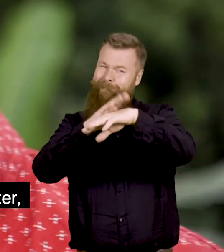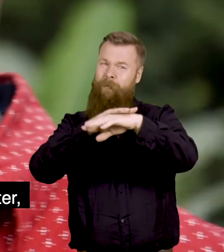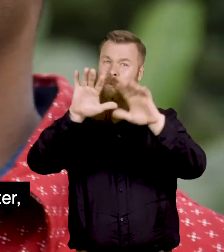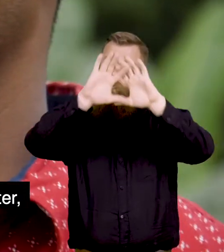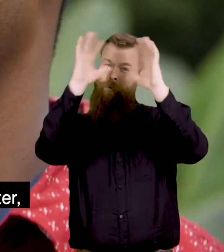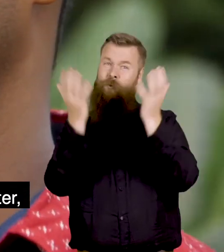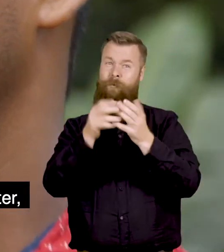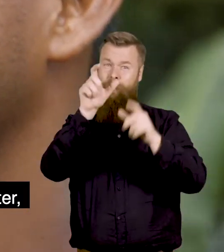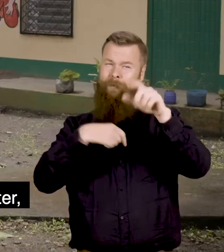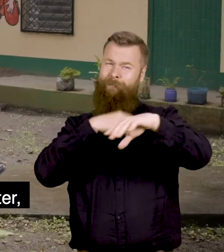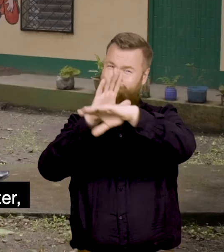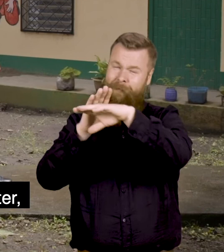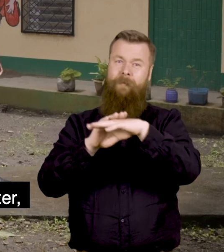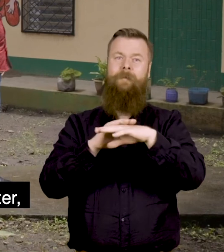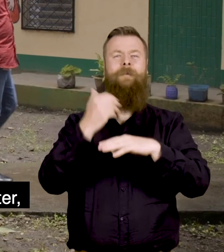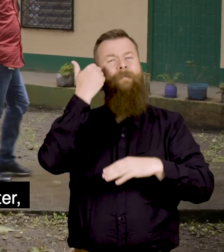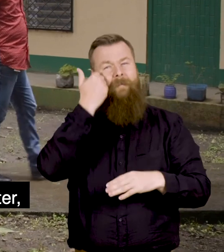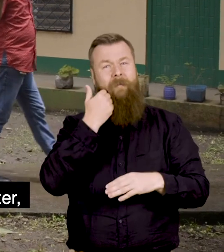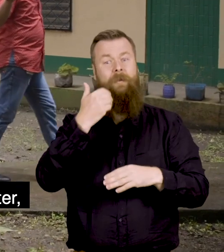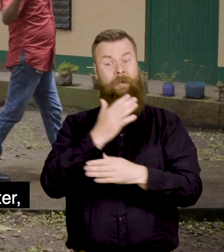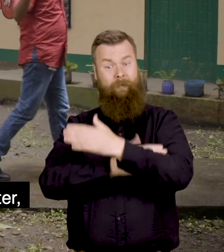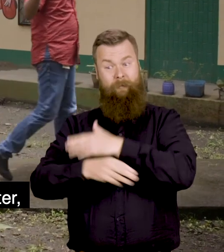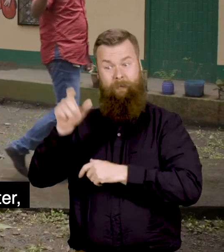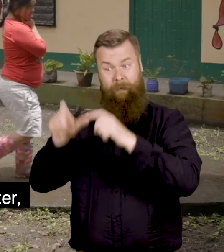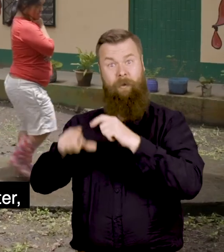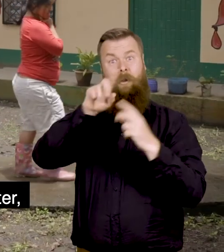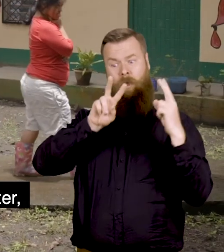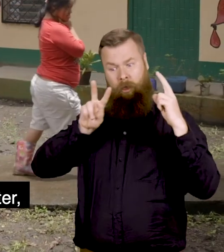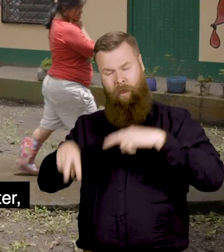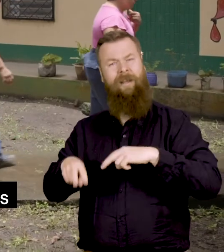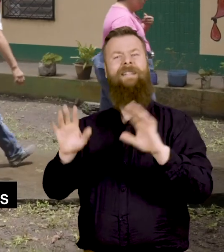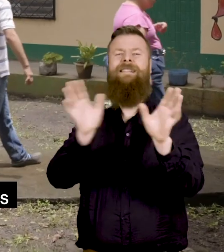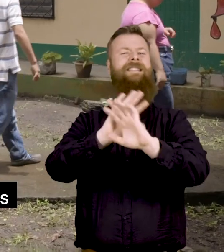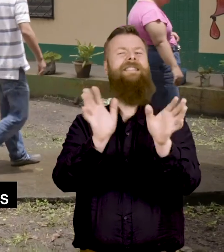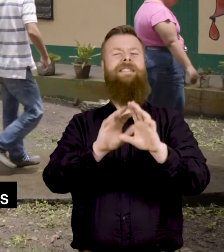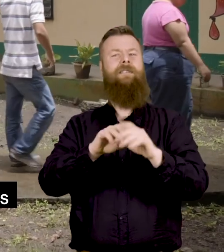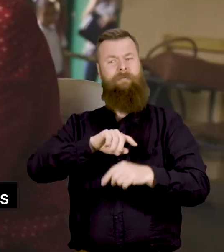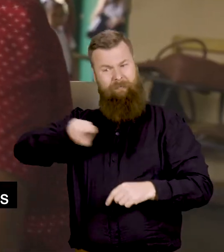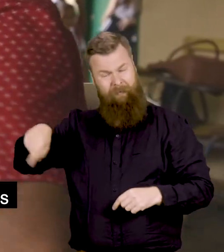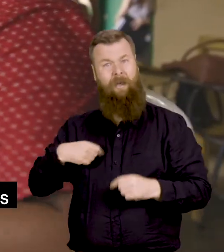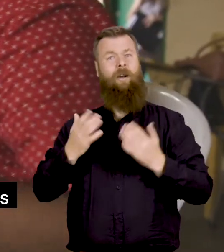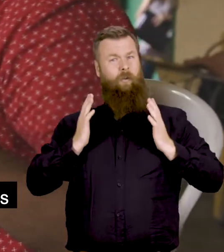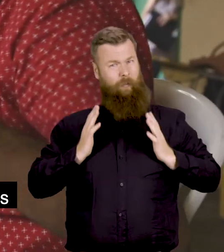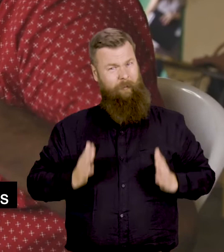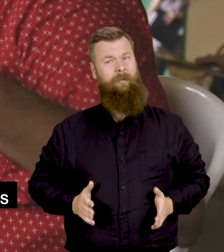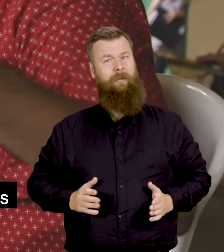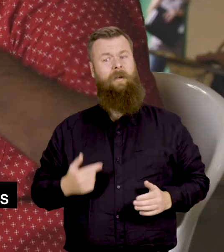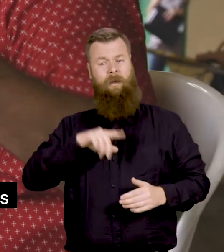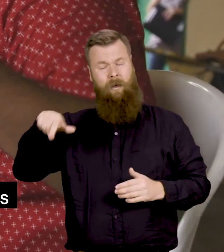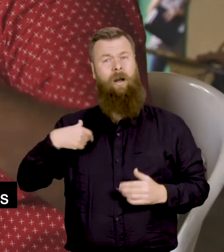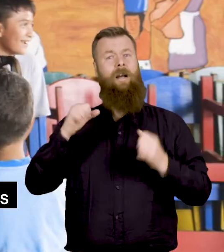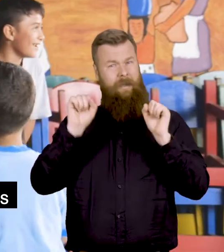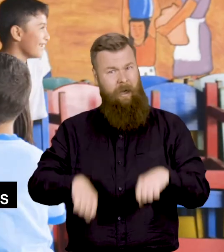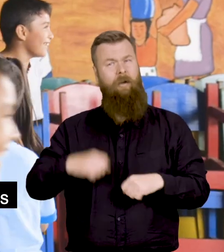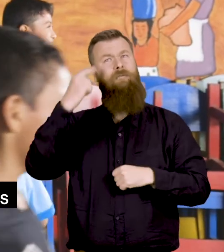Mon message au monde serait de bien nous traiter, nous, personnes handicapées. Je pense que vous devez comprendre que nous